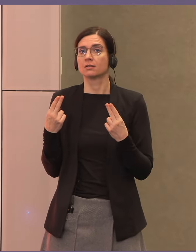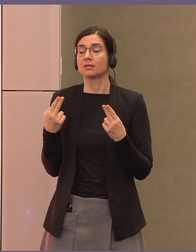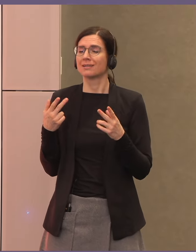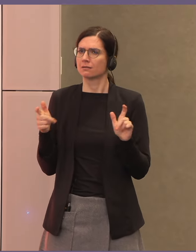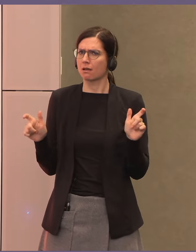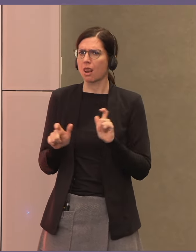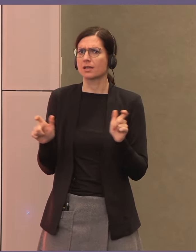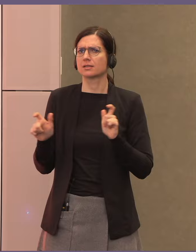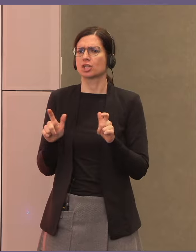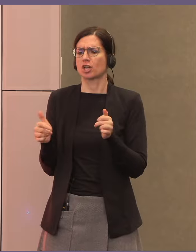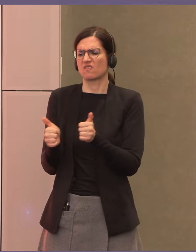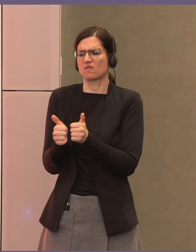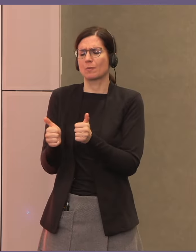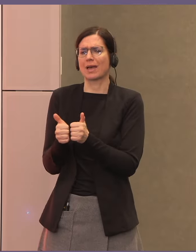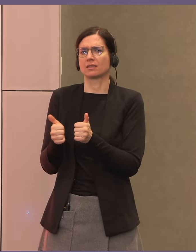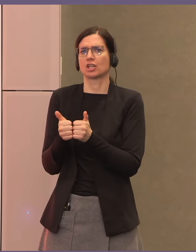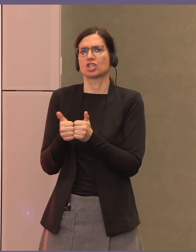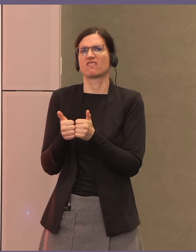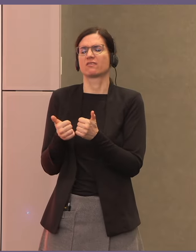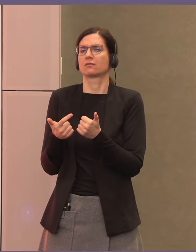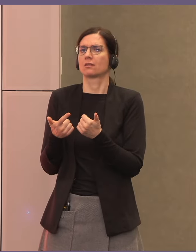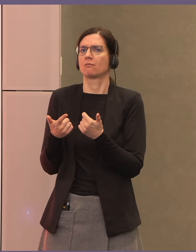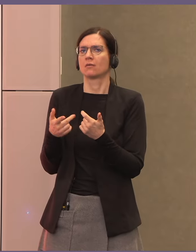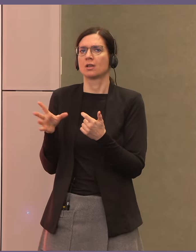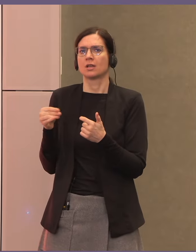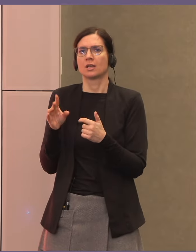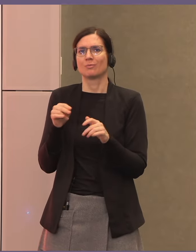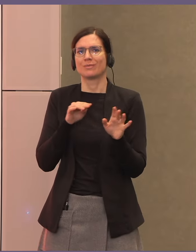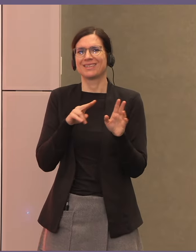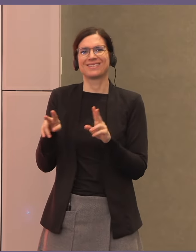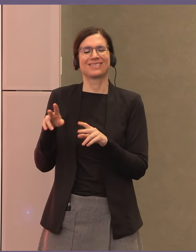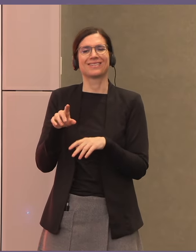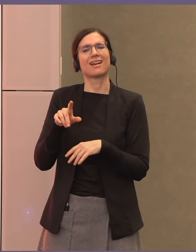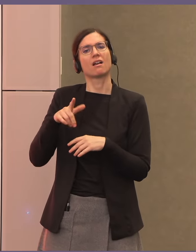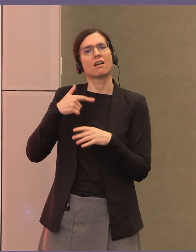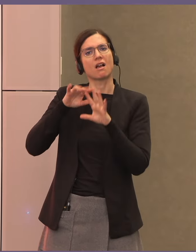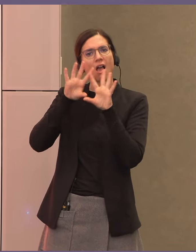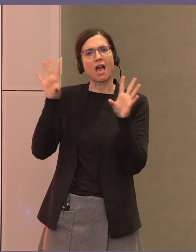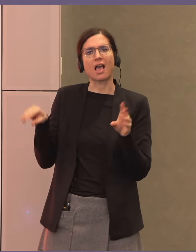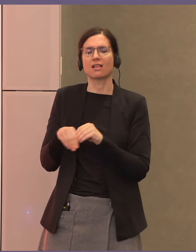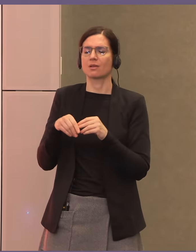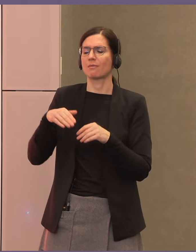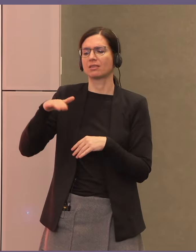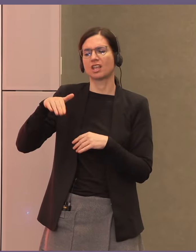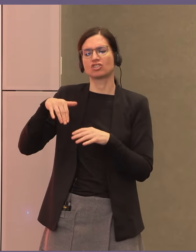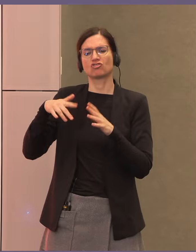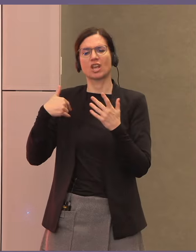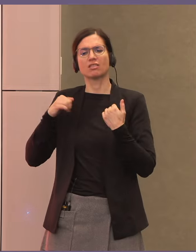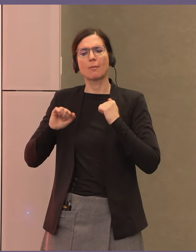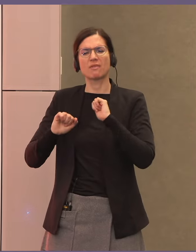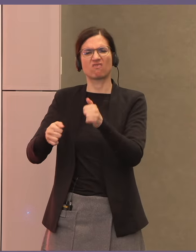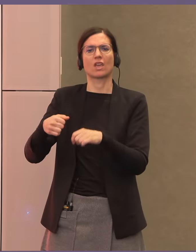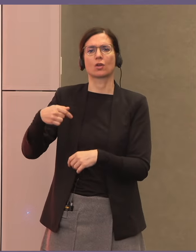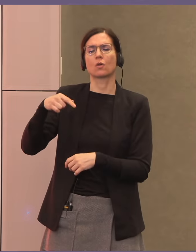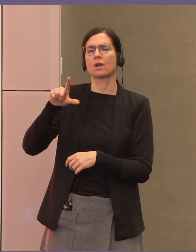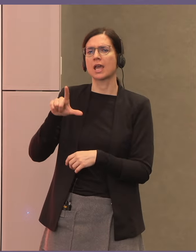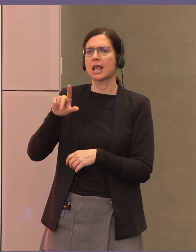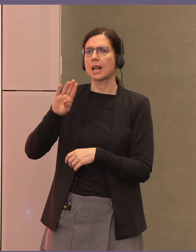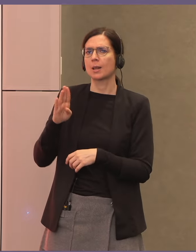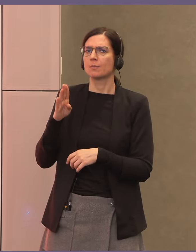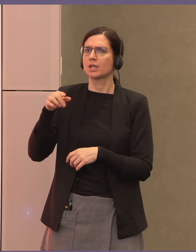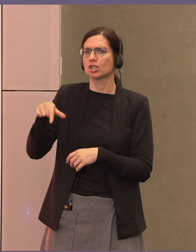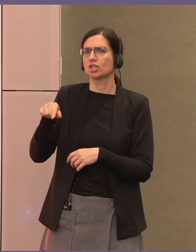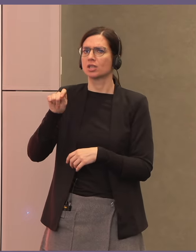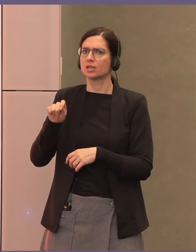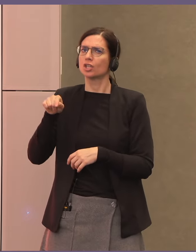klassische Partnerschaft Partnerinnenschaft mit der LGTBIQ Bewegung genauso zu pflegen und insofern